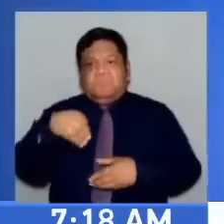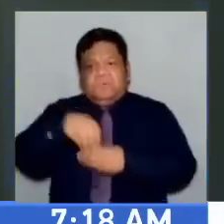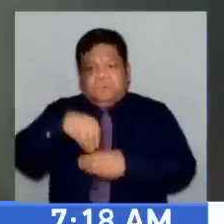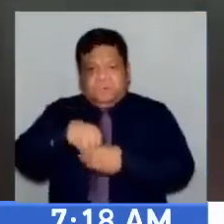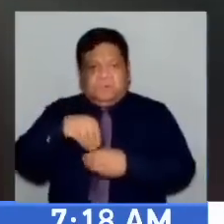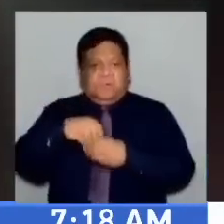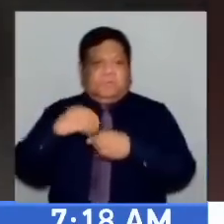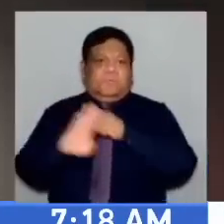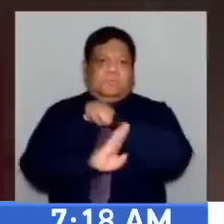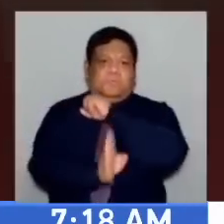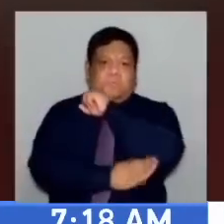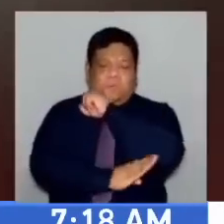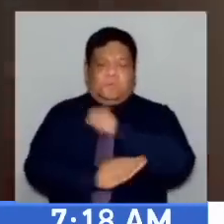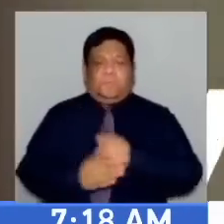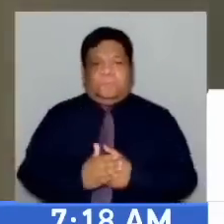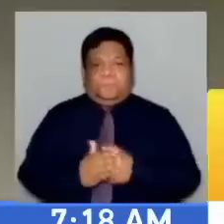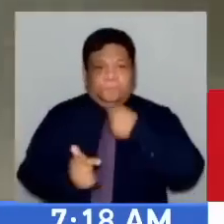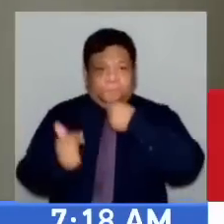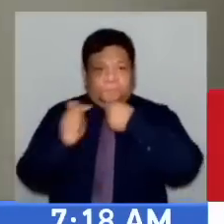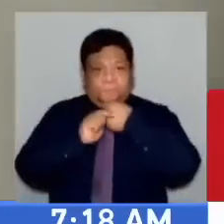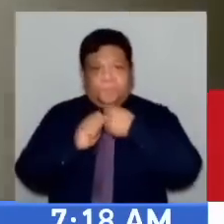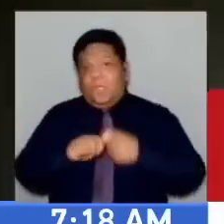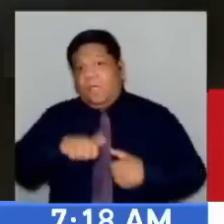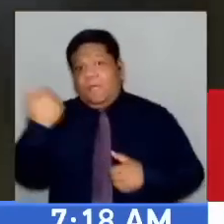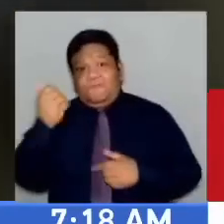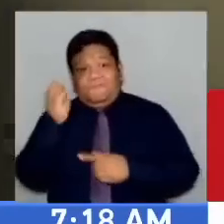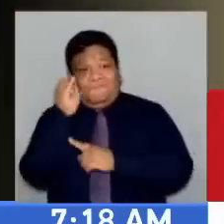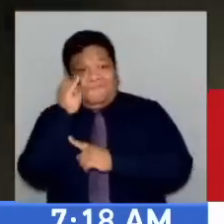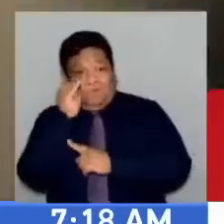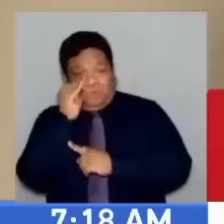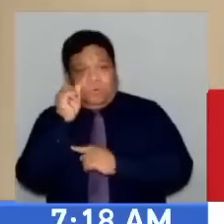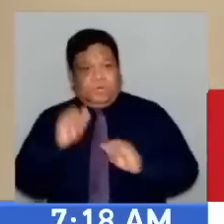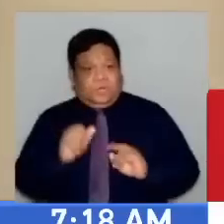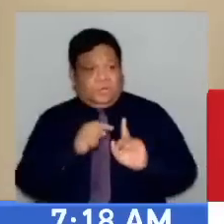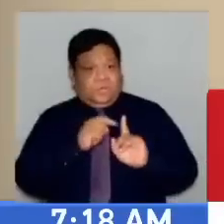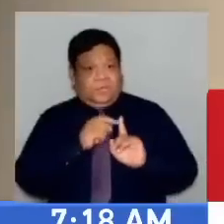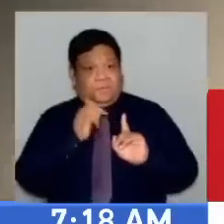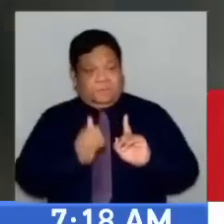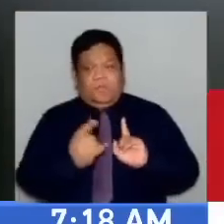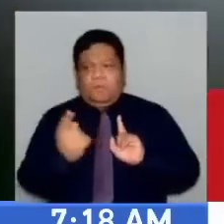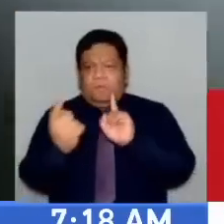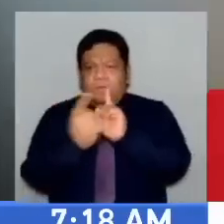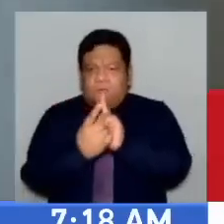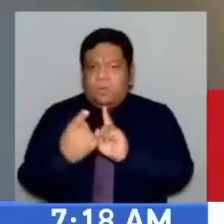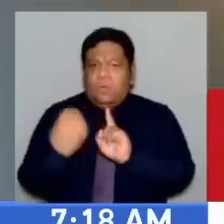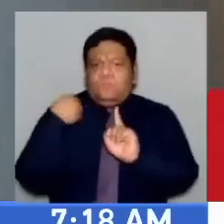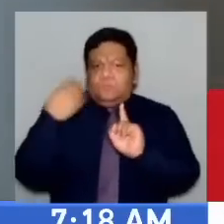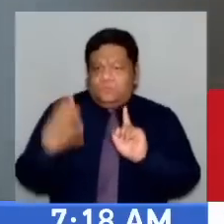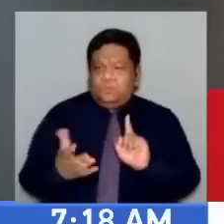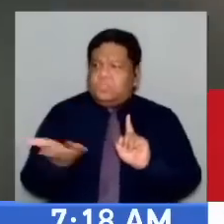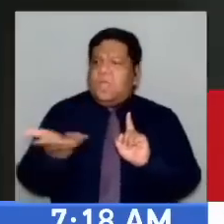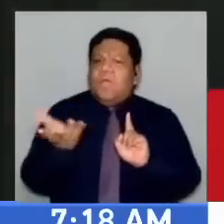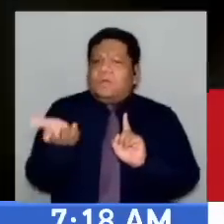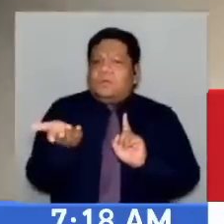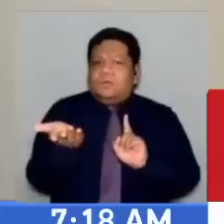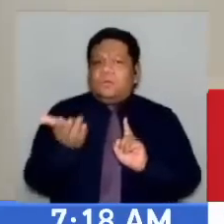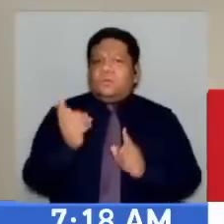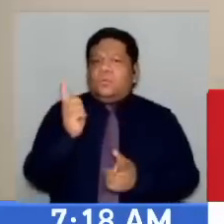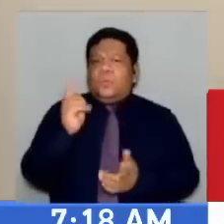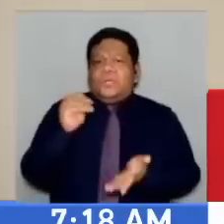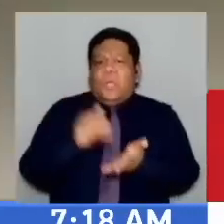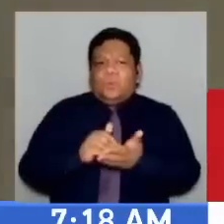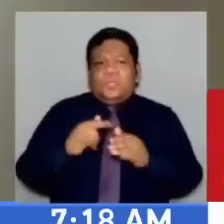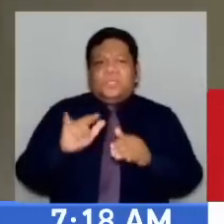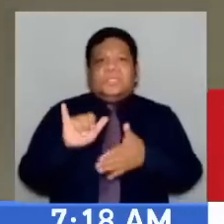na video, kausap na ng pasahero ang security personnel at hinihingi ang kinuha raw na 20,000 yen na katumbas ng